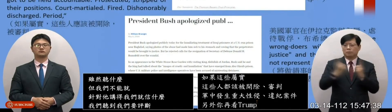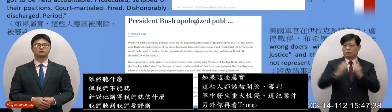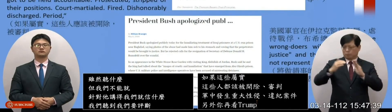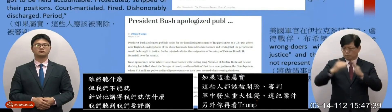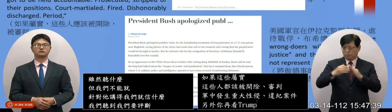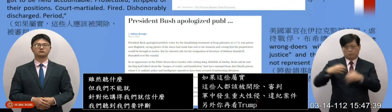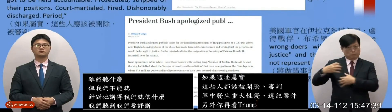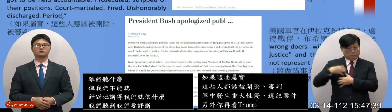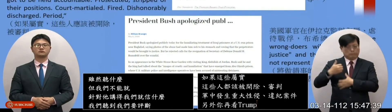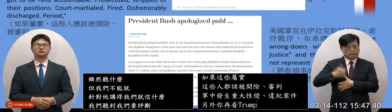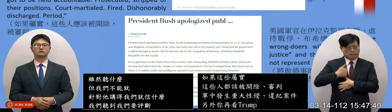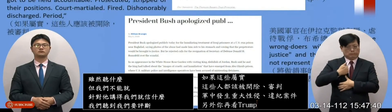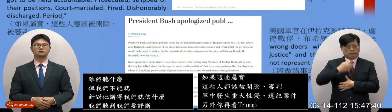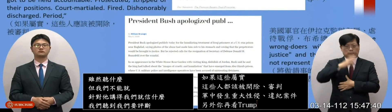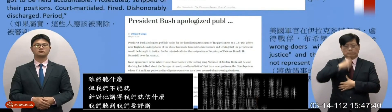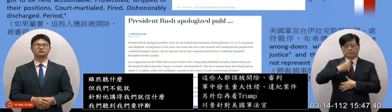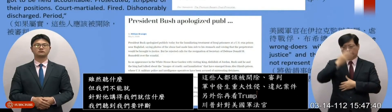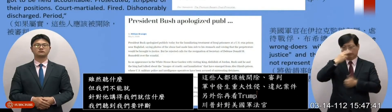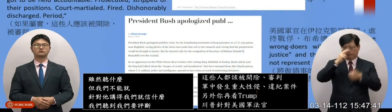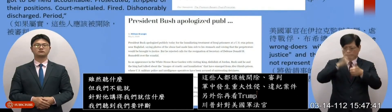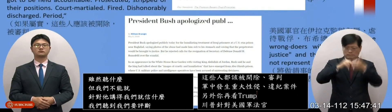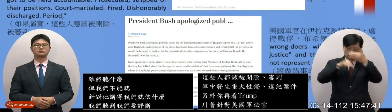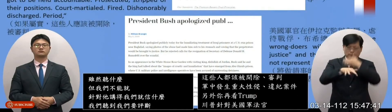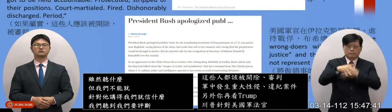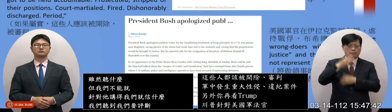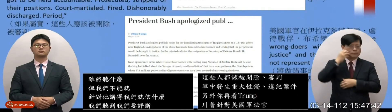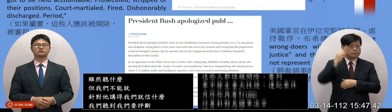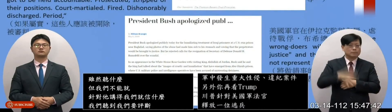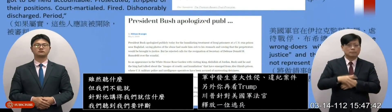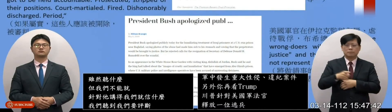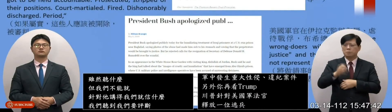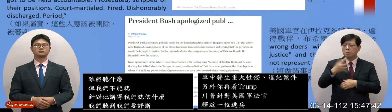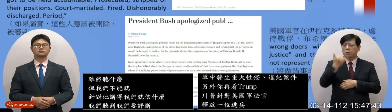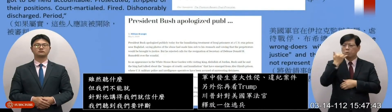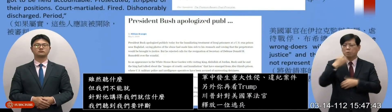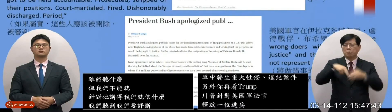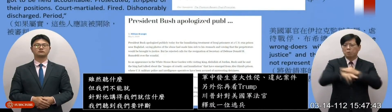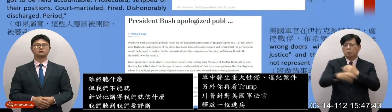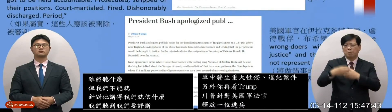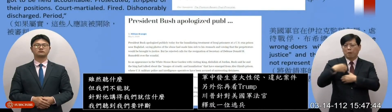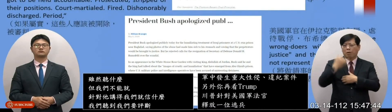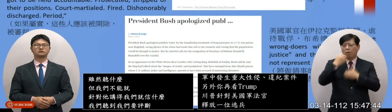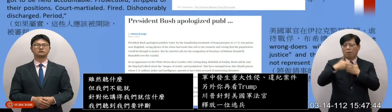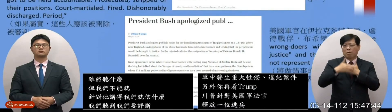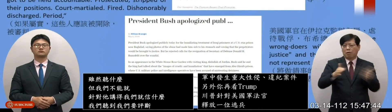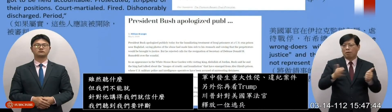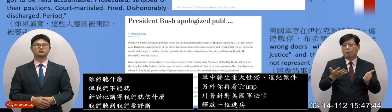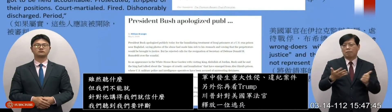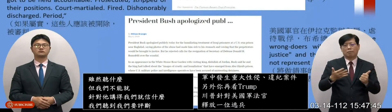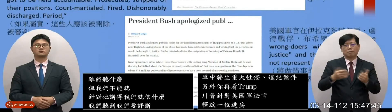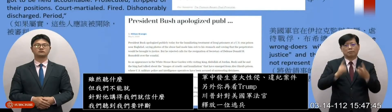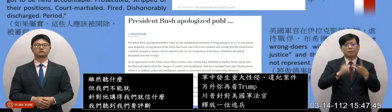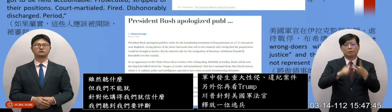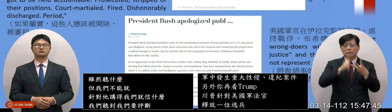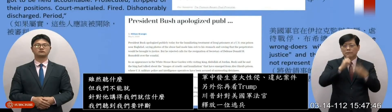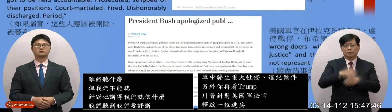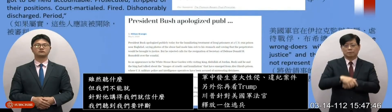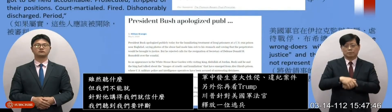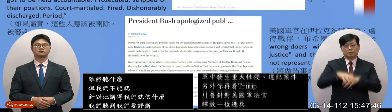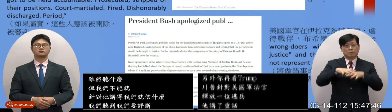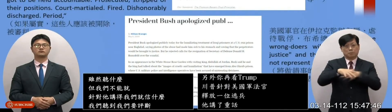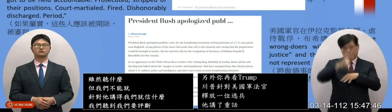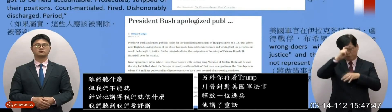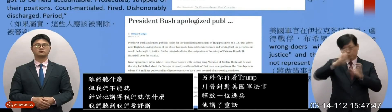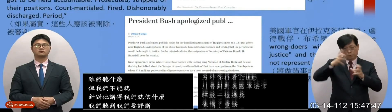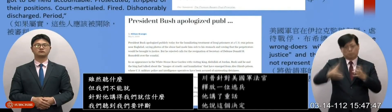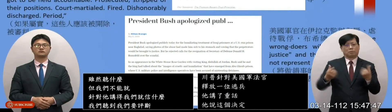跟军队是一个彻底的耻辱。你怎么可以释放逃兵？再来 ，Bush， 他也讲，